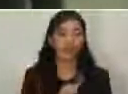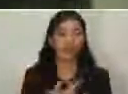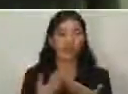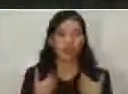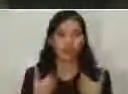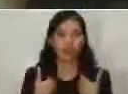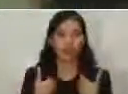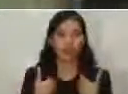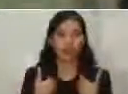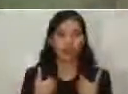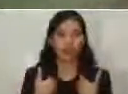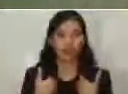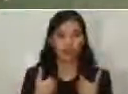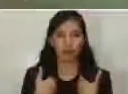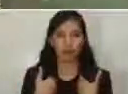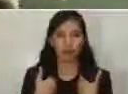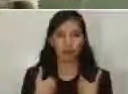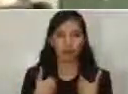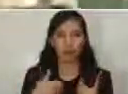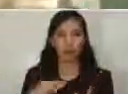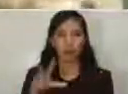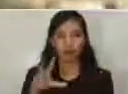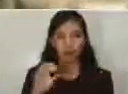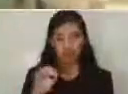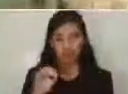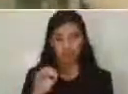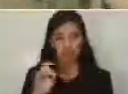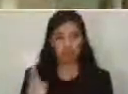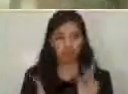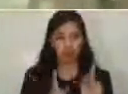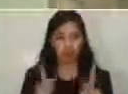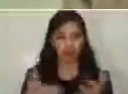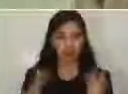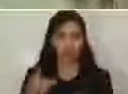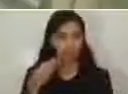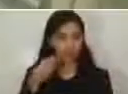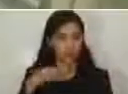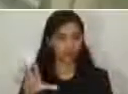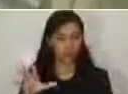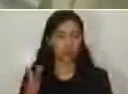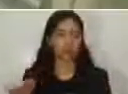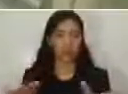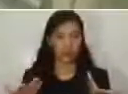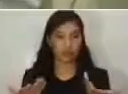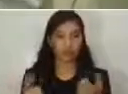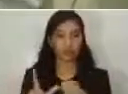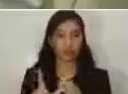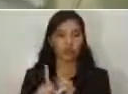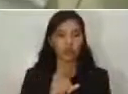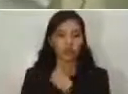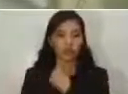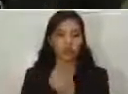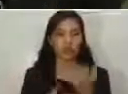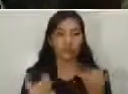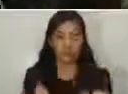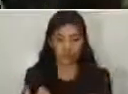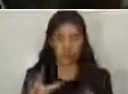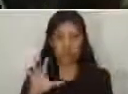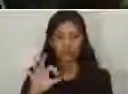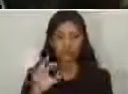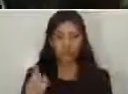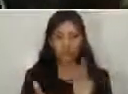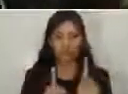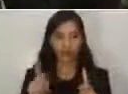na bukas ang biyahe, mamayang alas 12 ng madaling araw na sila agad babiyahe o uuwi. Lahat ulit ng gastusin tulad sa